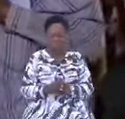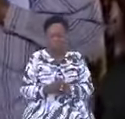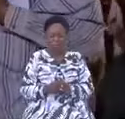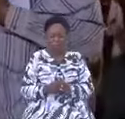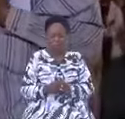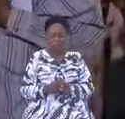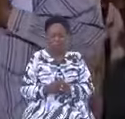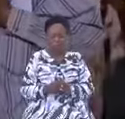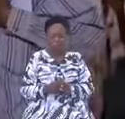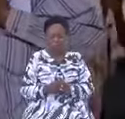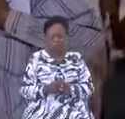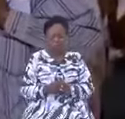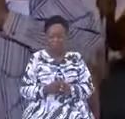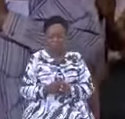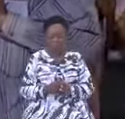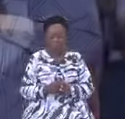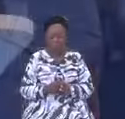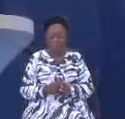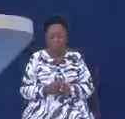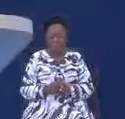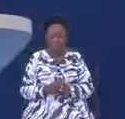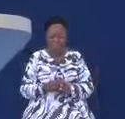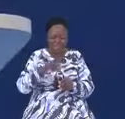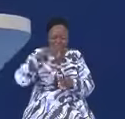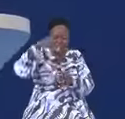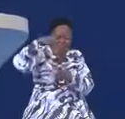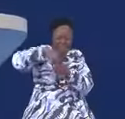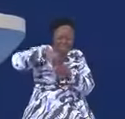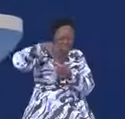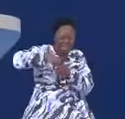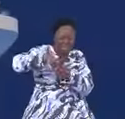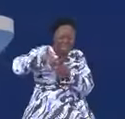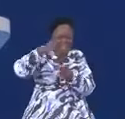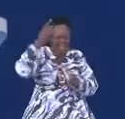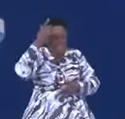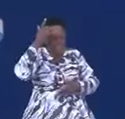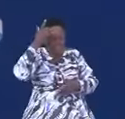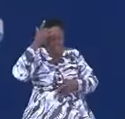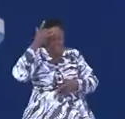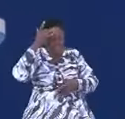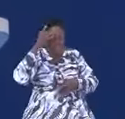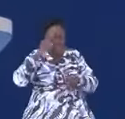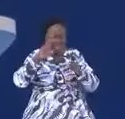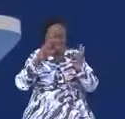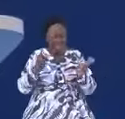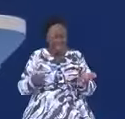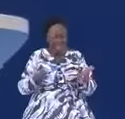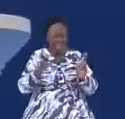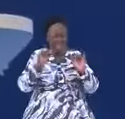maladie un terrien interne vih sida tuberculose